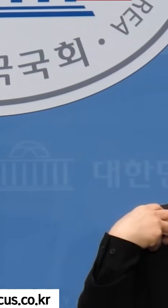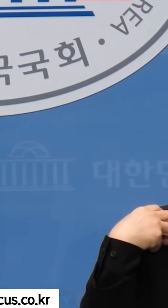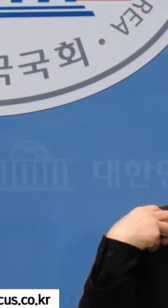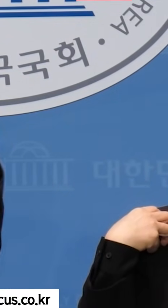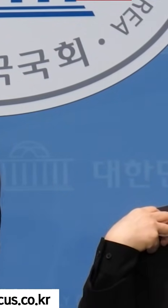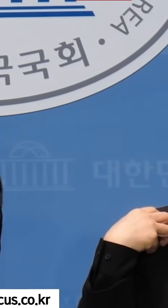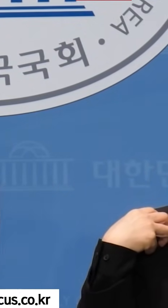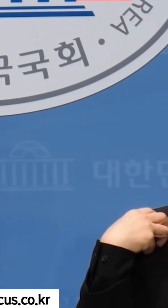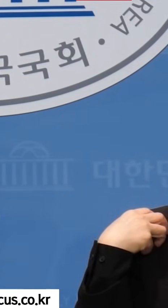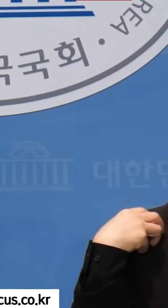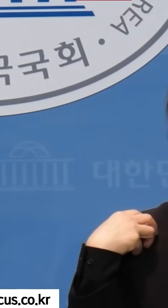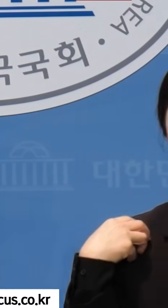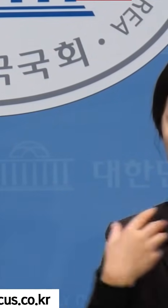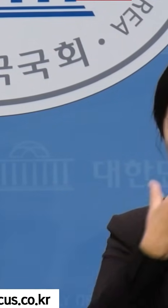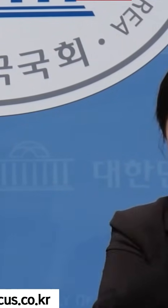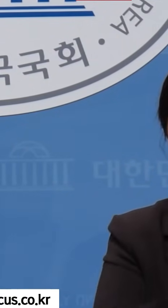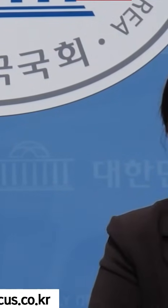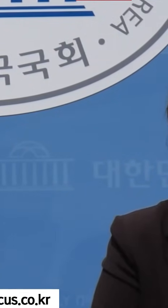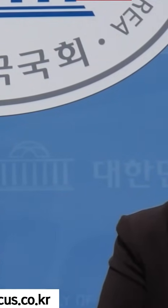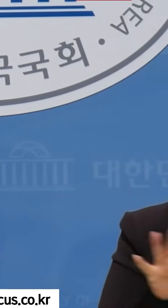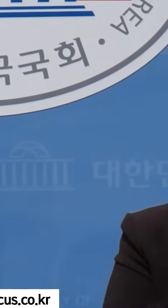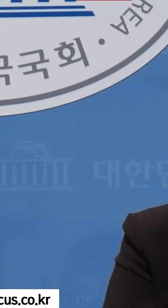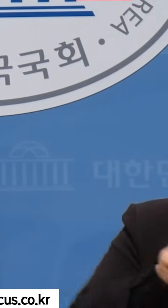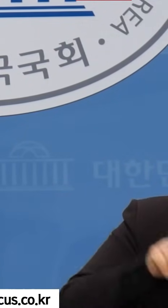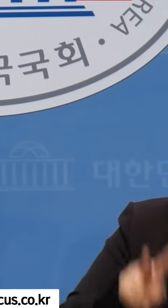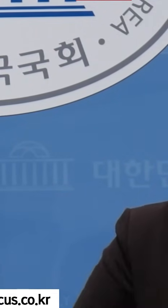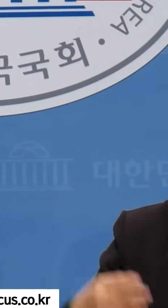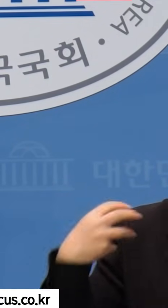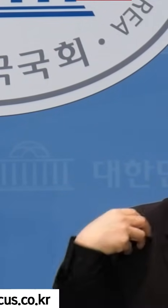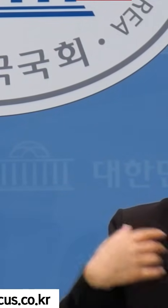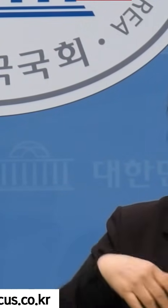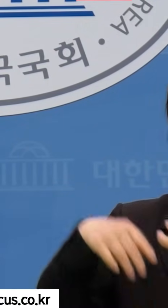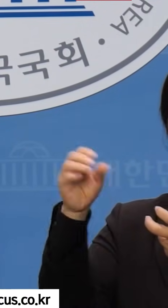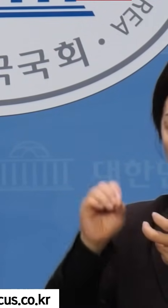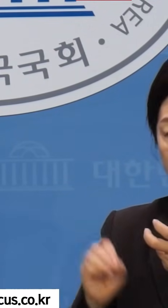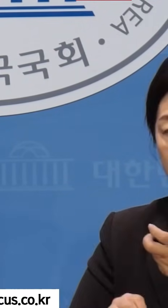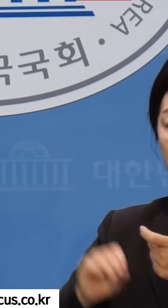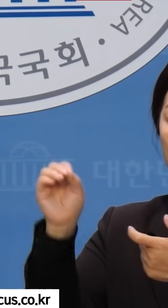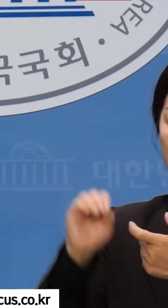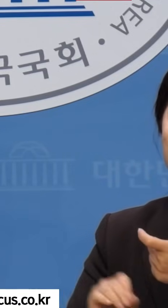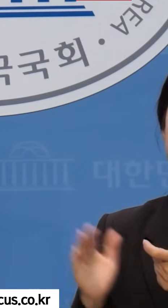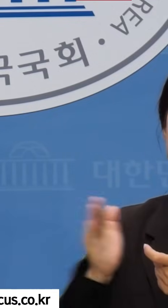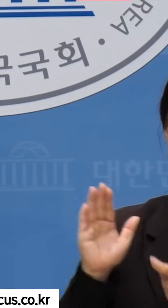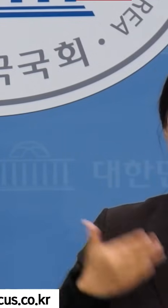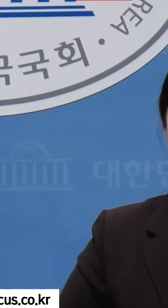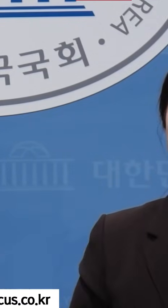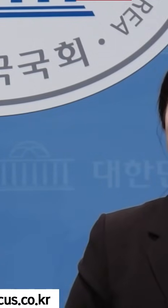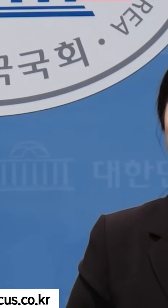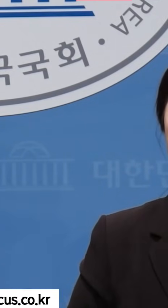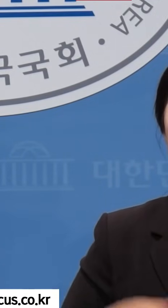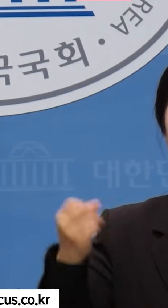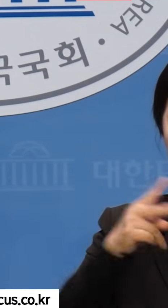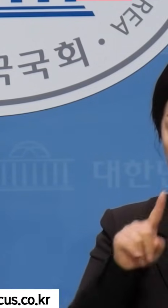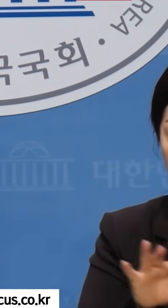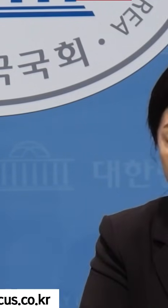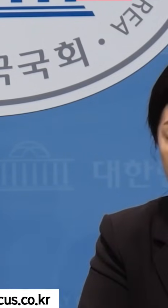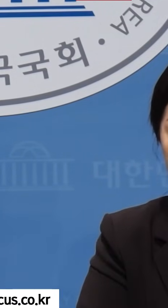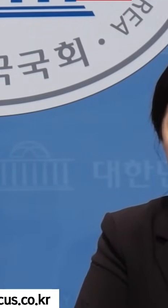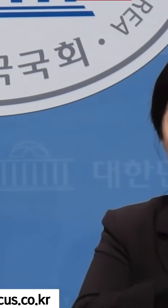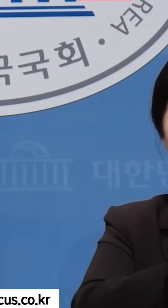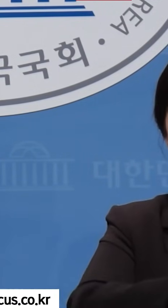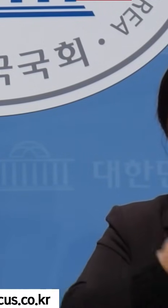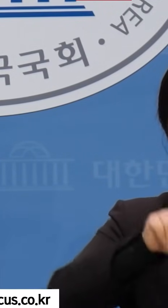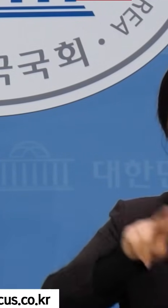민사 책임이 이만큼 100이라고 하면 형사 책임은 그거보다 훨씬 적은 70, 60 정도입니다. 다시 말해서 형사에서